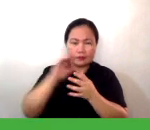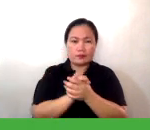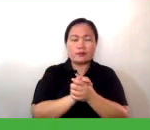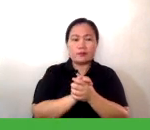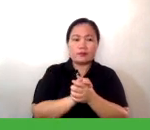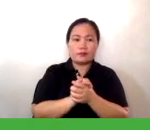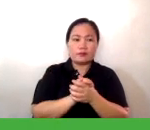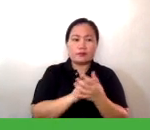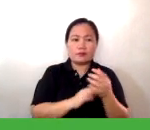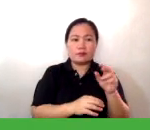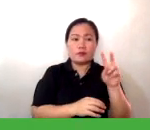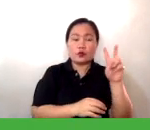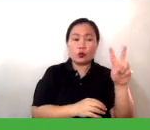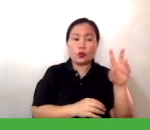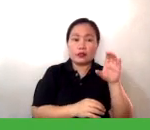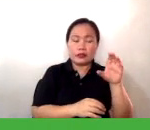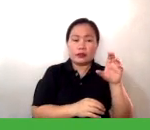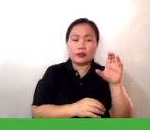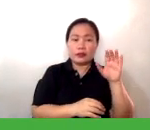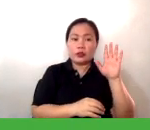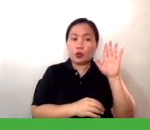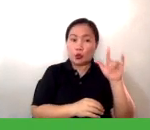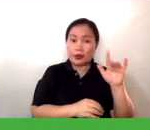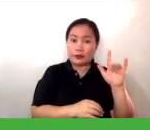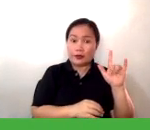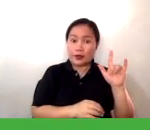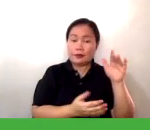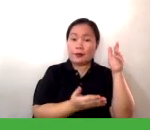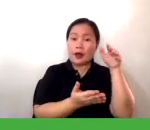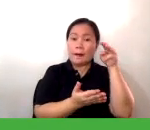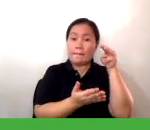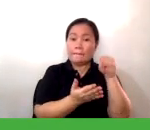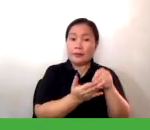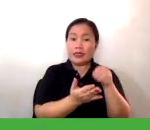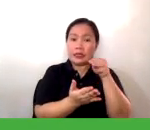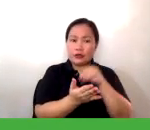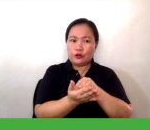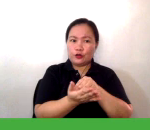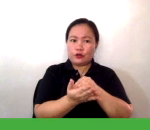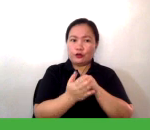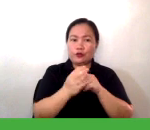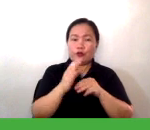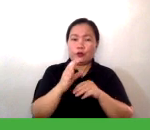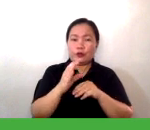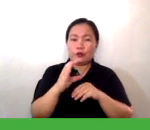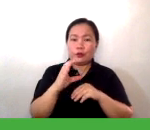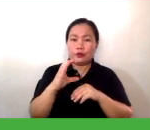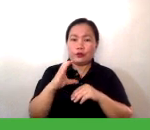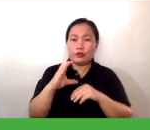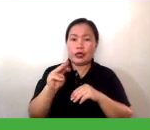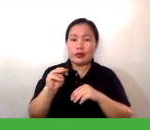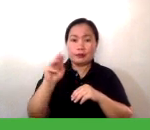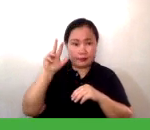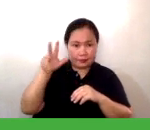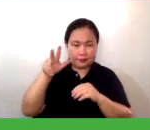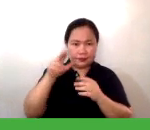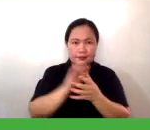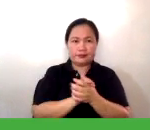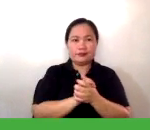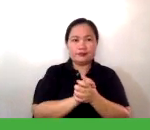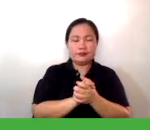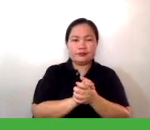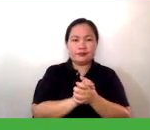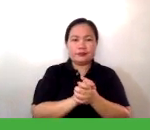so magiging cube siya. So, therefore, that is 225 million cubic